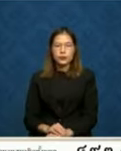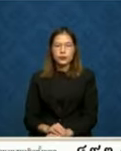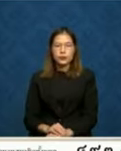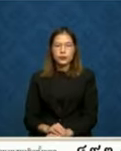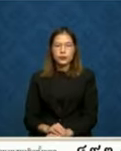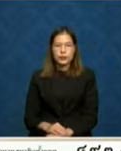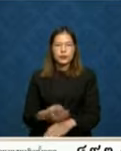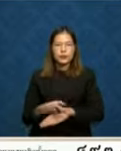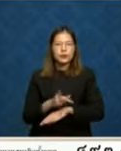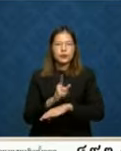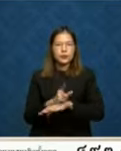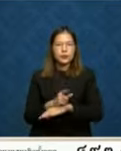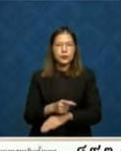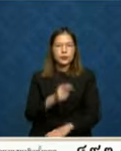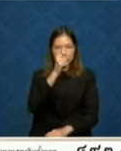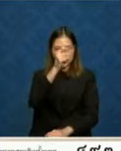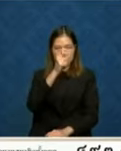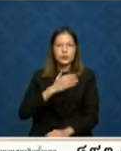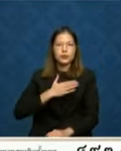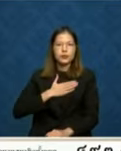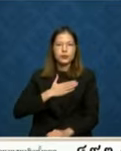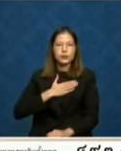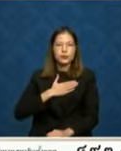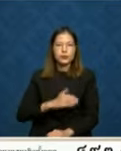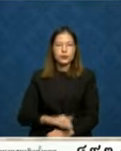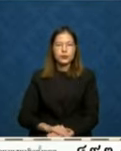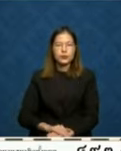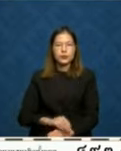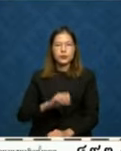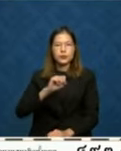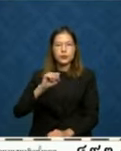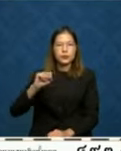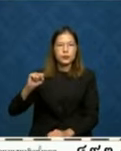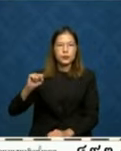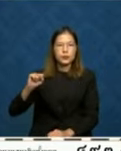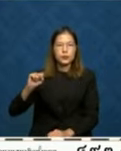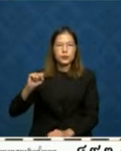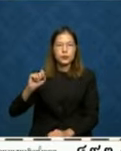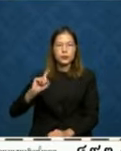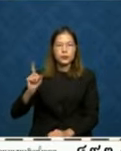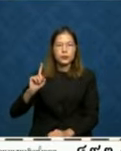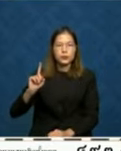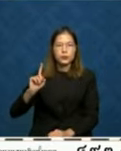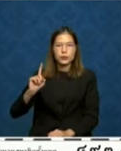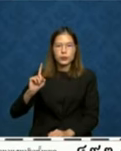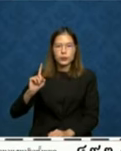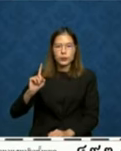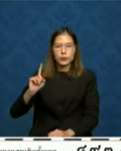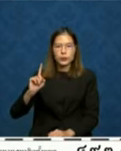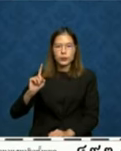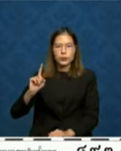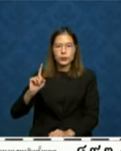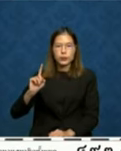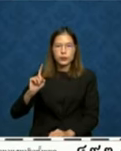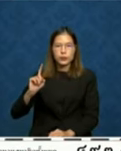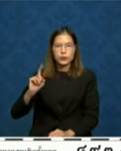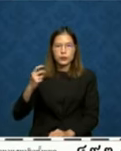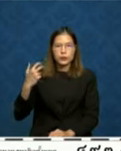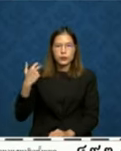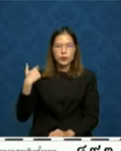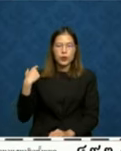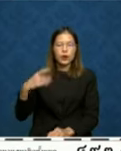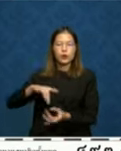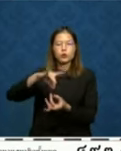เรียนท่านประธานสภาที่เคารพดิฉันพันศิริกุณาศิริค่ะสมาชิกสภาผู้แทนราษฎรจังหวัดสุโขทั